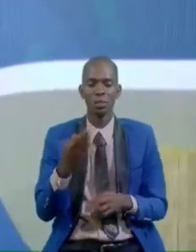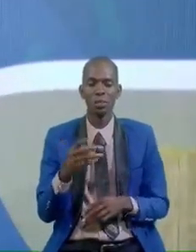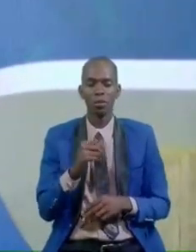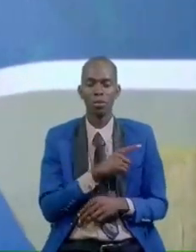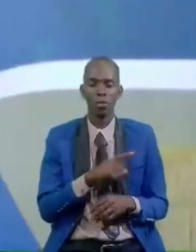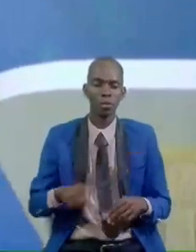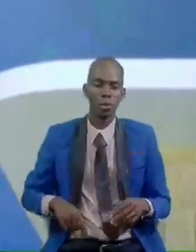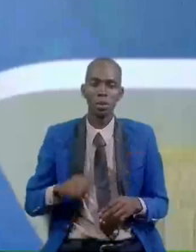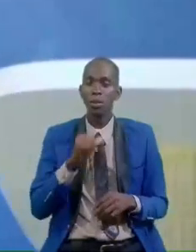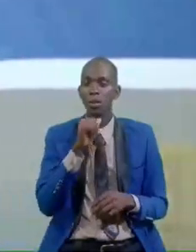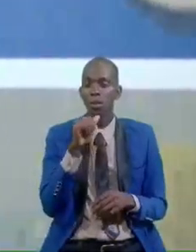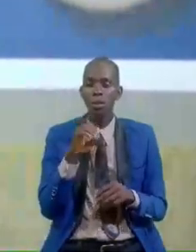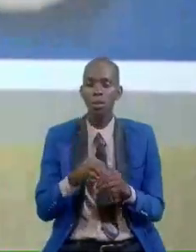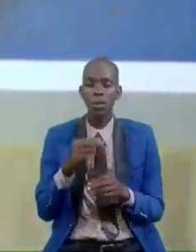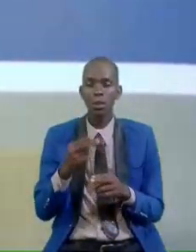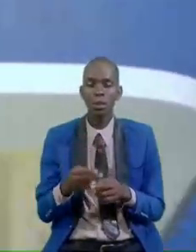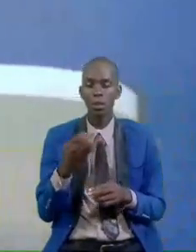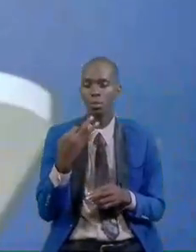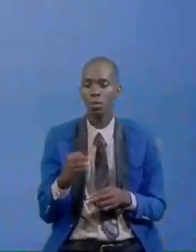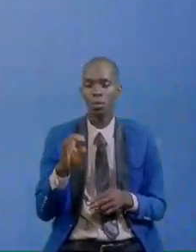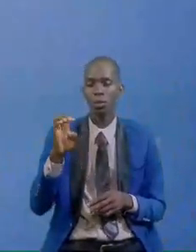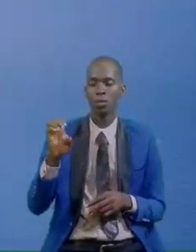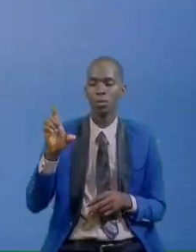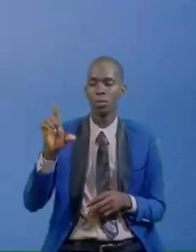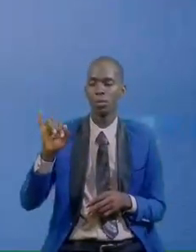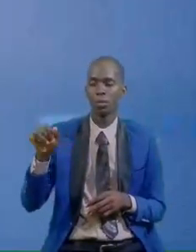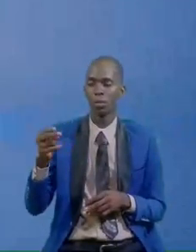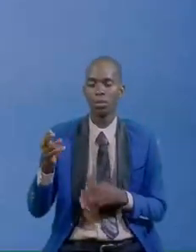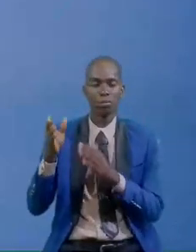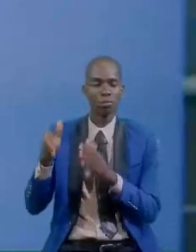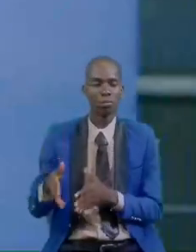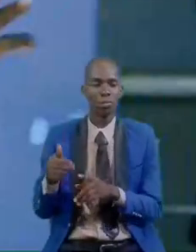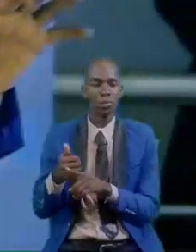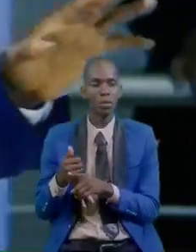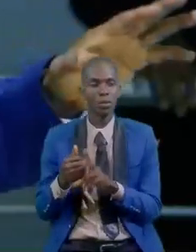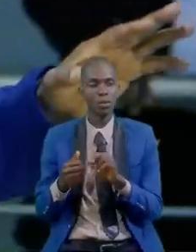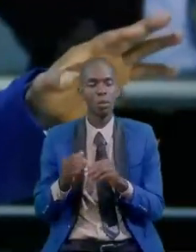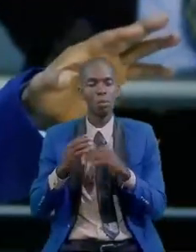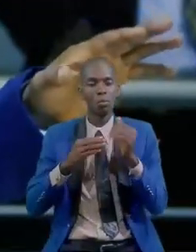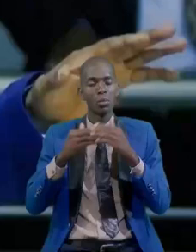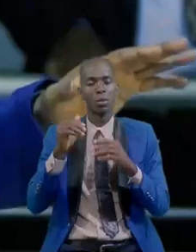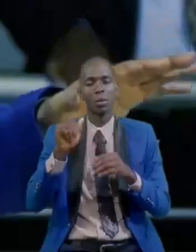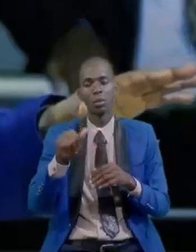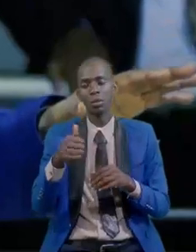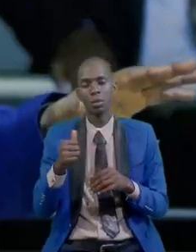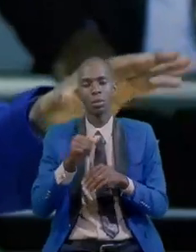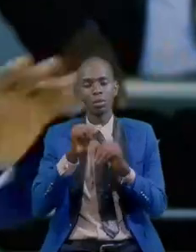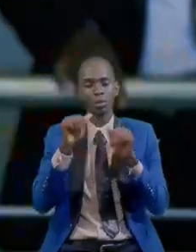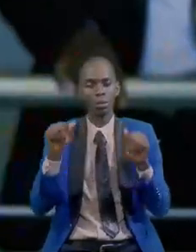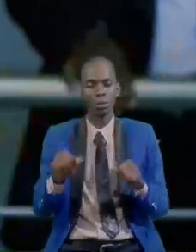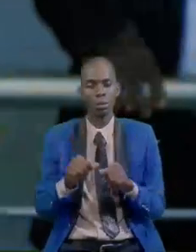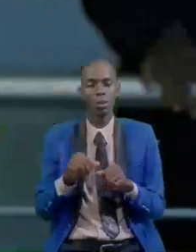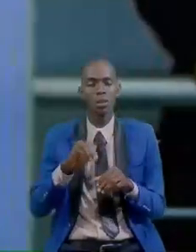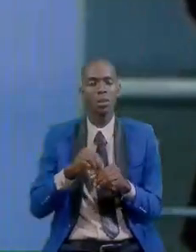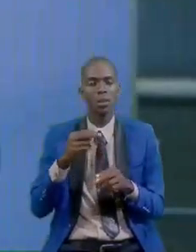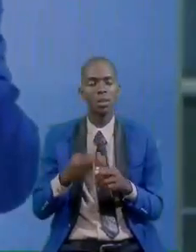d'Élie. Il bâtit un autel au nom de l'Éternel. Pas au nom de fondateur